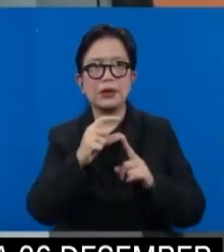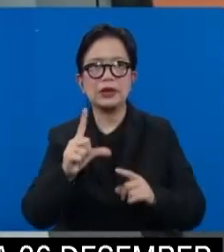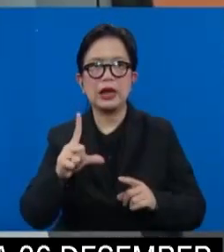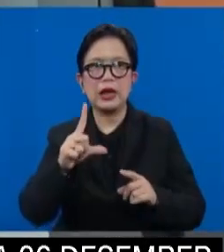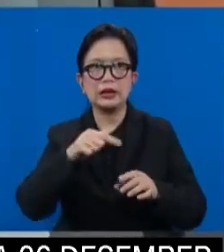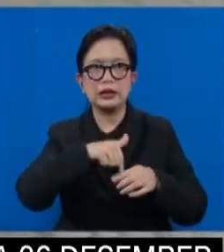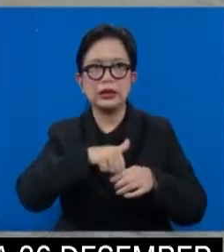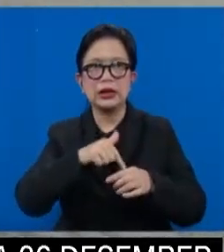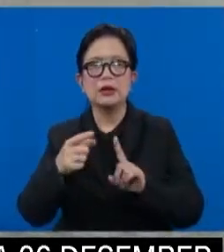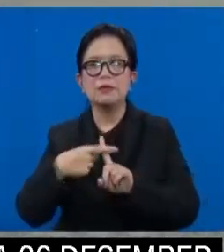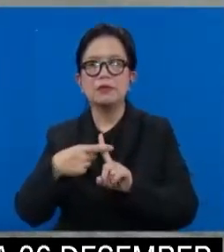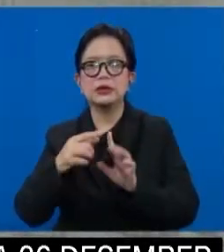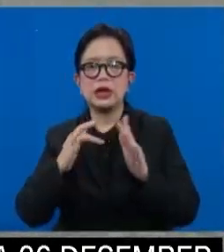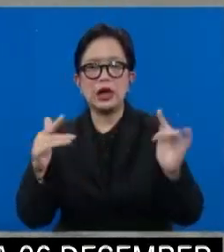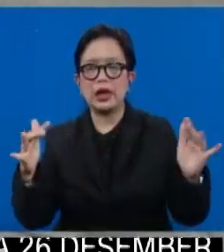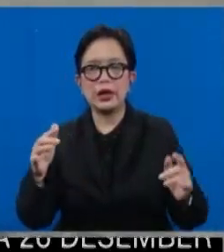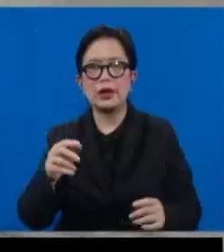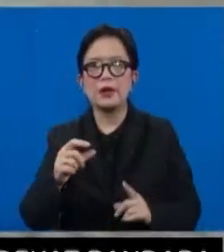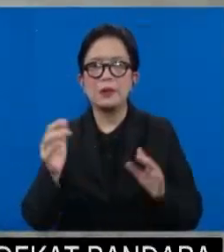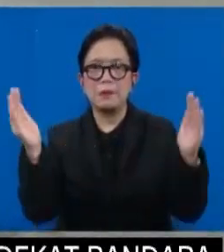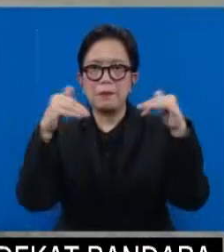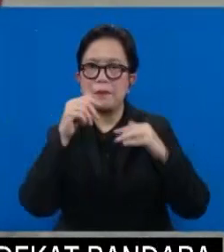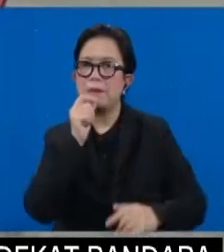Dion Fajar Arianto, Tuban, Jawa Timur.